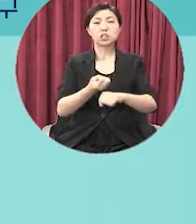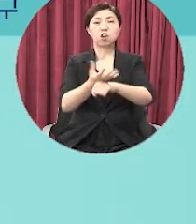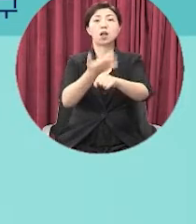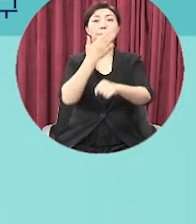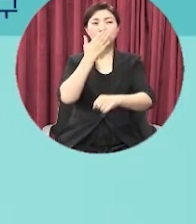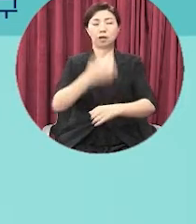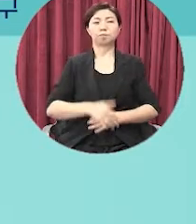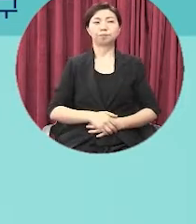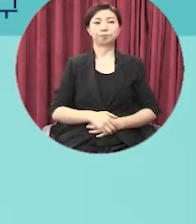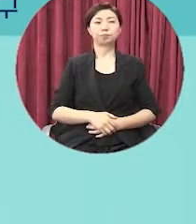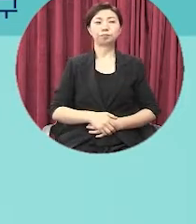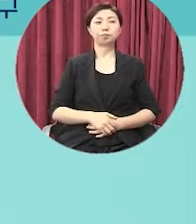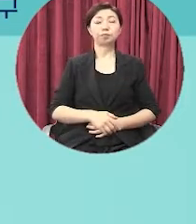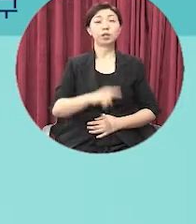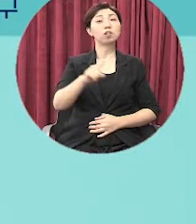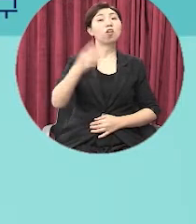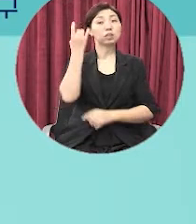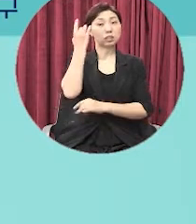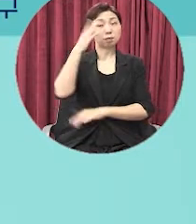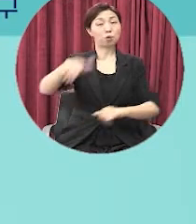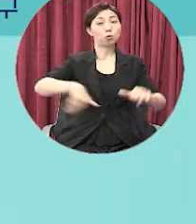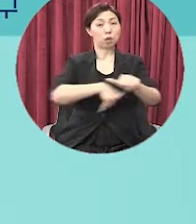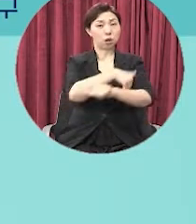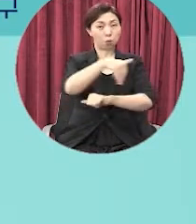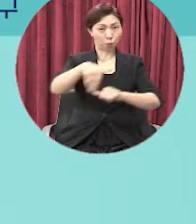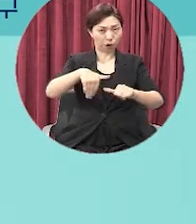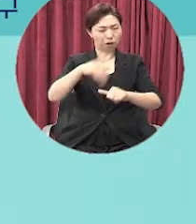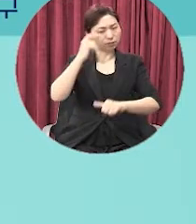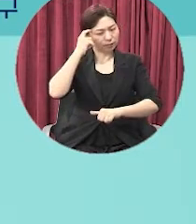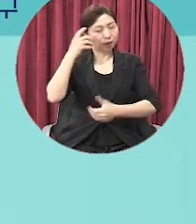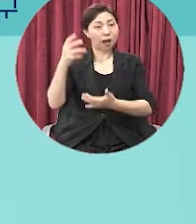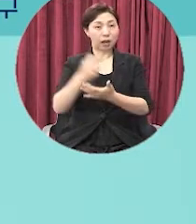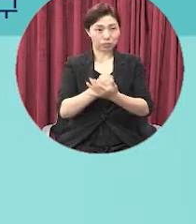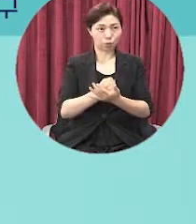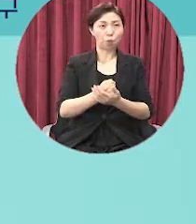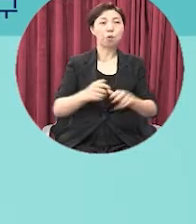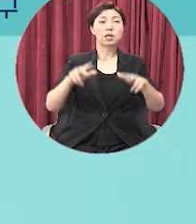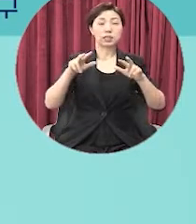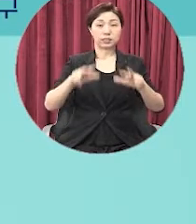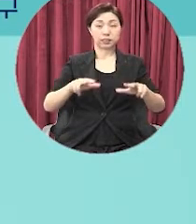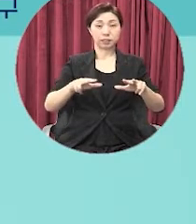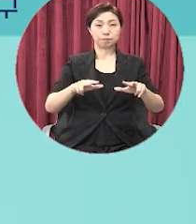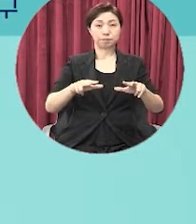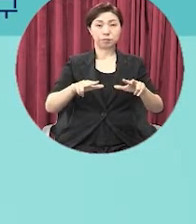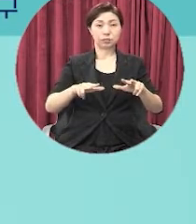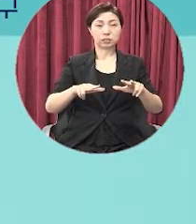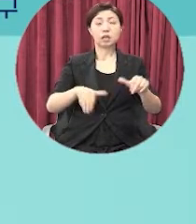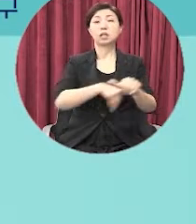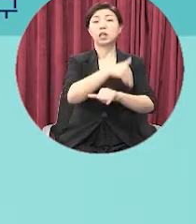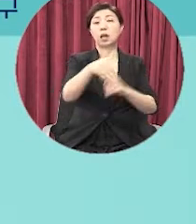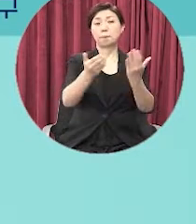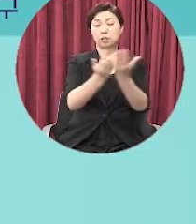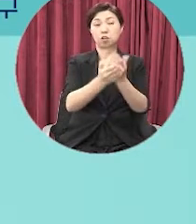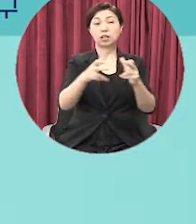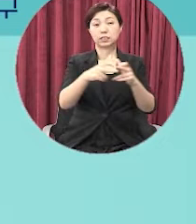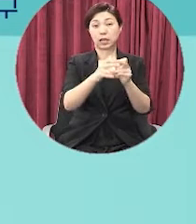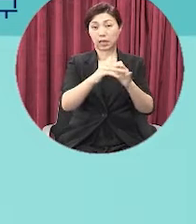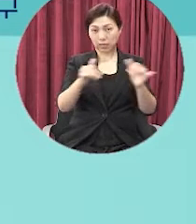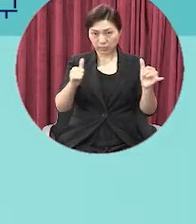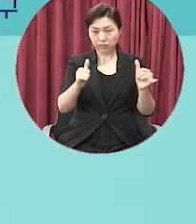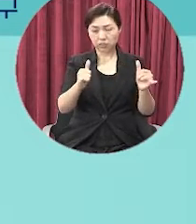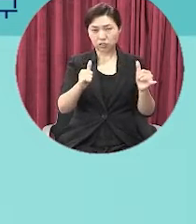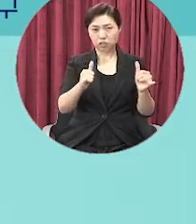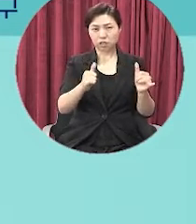있구요 그럼 배경을 바탕으로 저희가 아실 체력이 현실적으로 그러면 장애인 군이